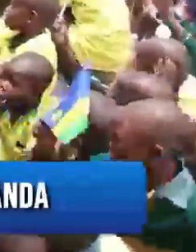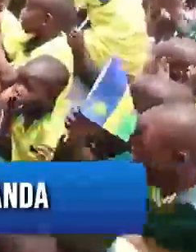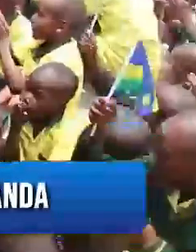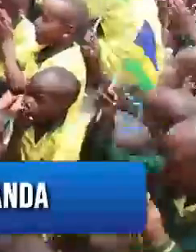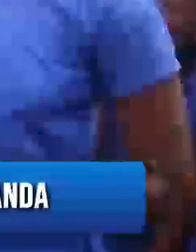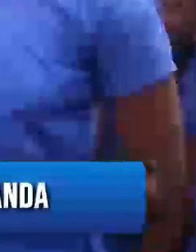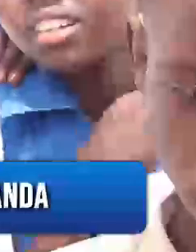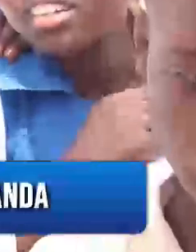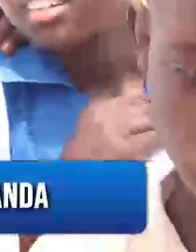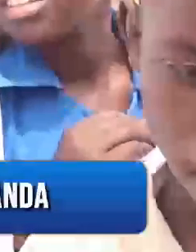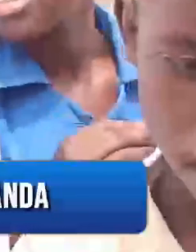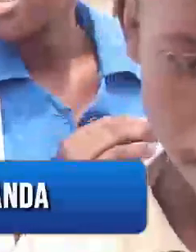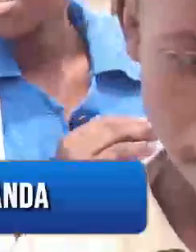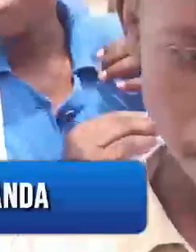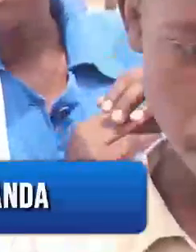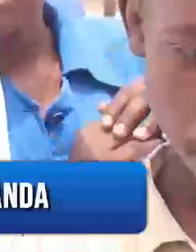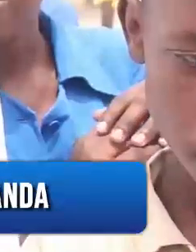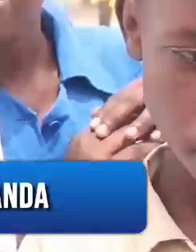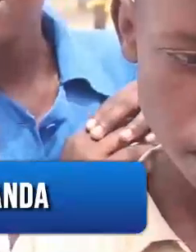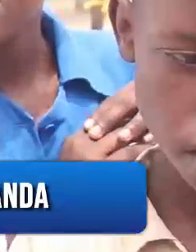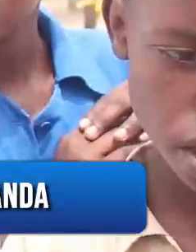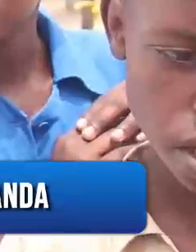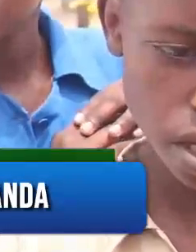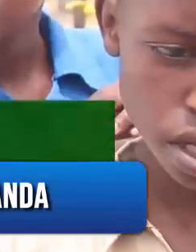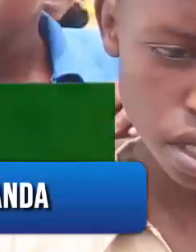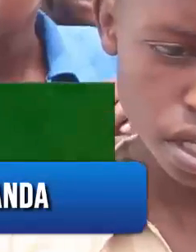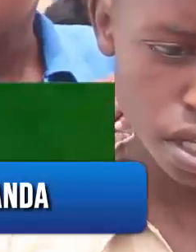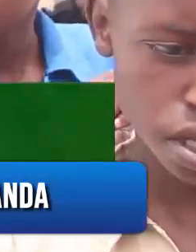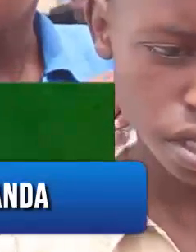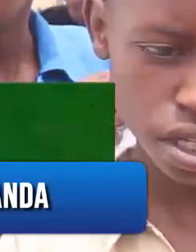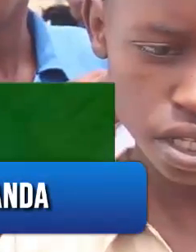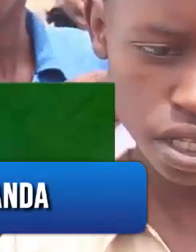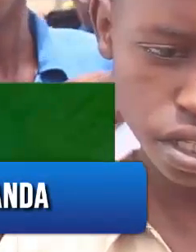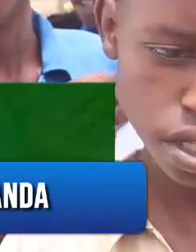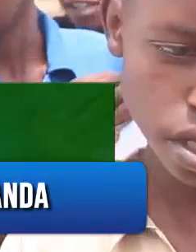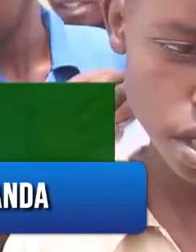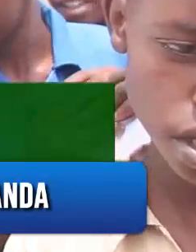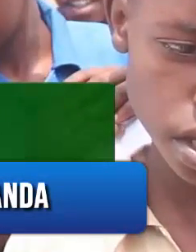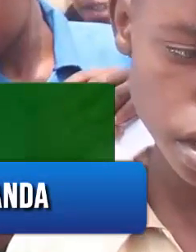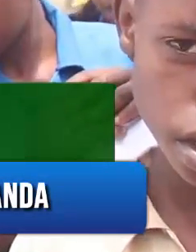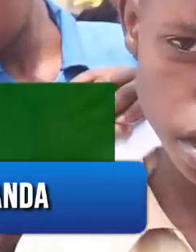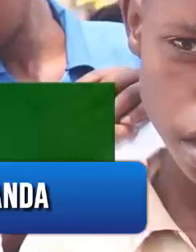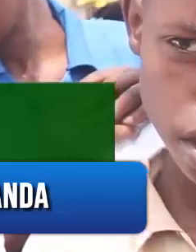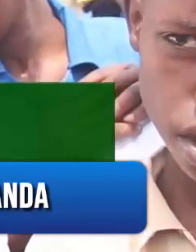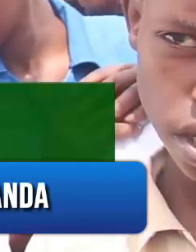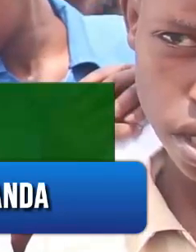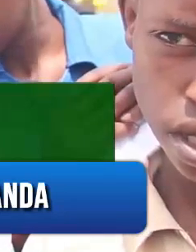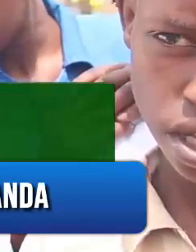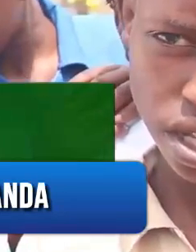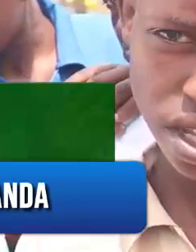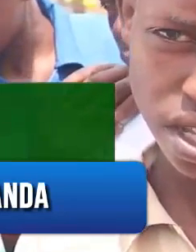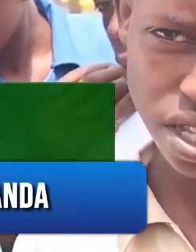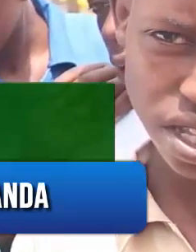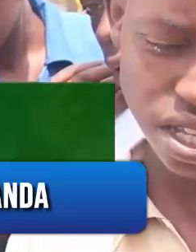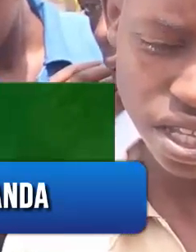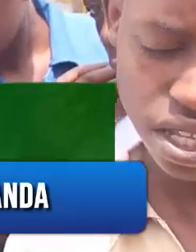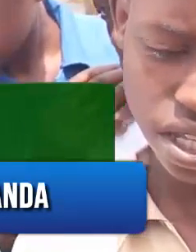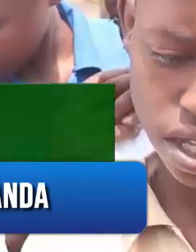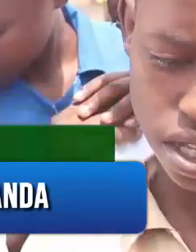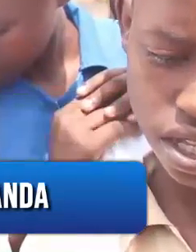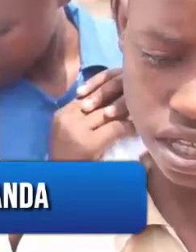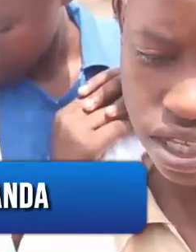zimwe na zimwe. Kubera ko kuno kintu kigo nyine babishishikarije yuko umuntu ufite ubumuga ari nk'abandi, twasanze